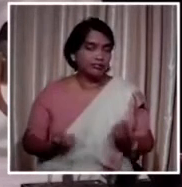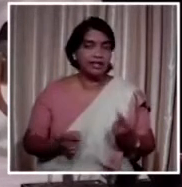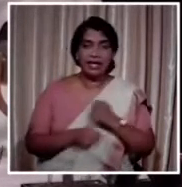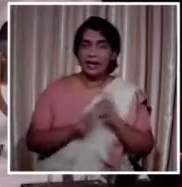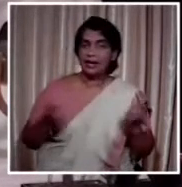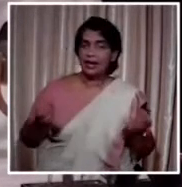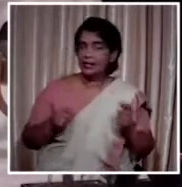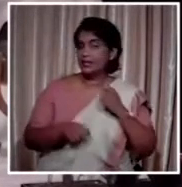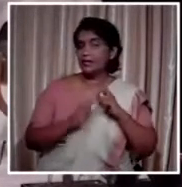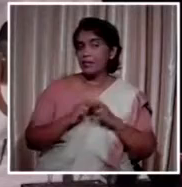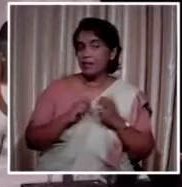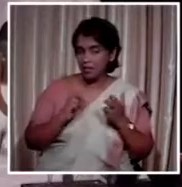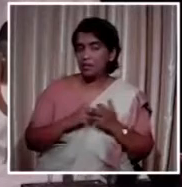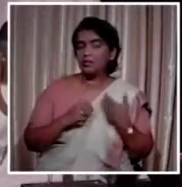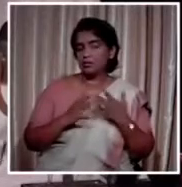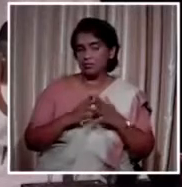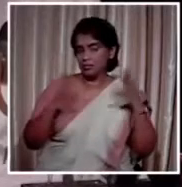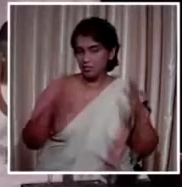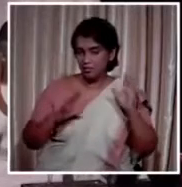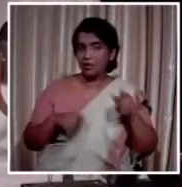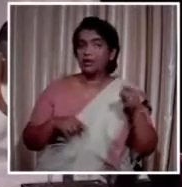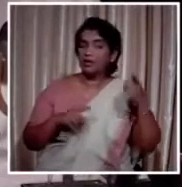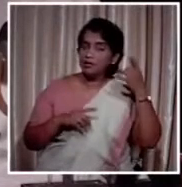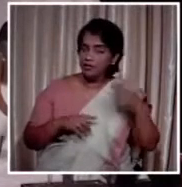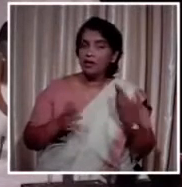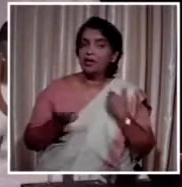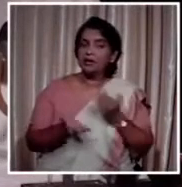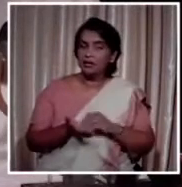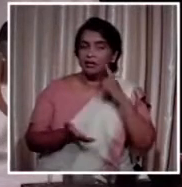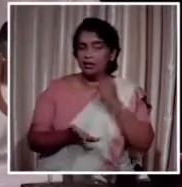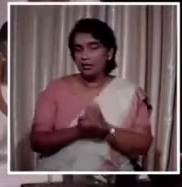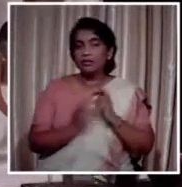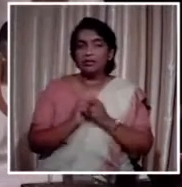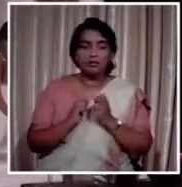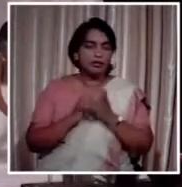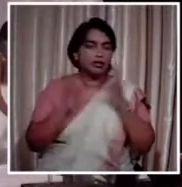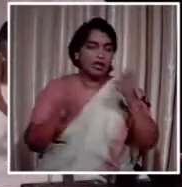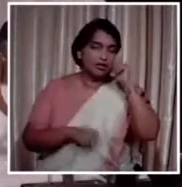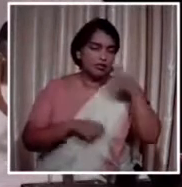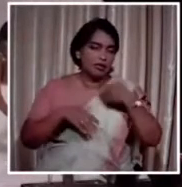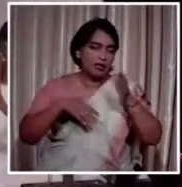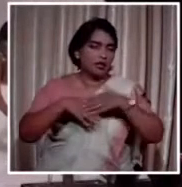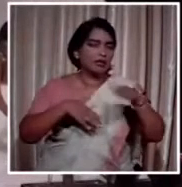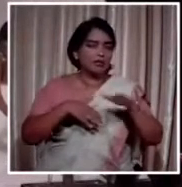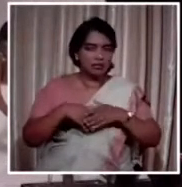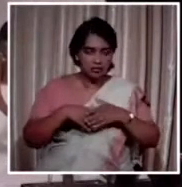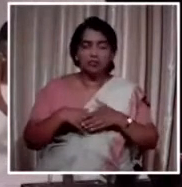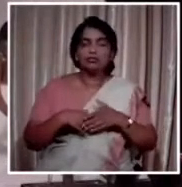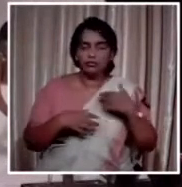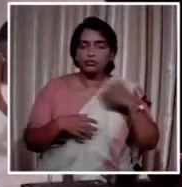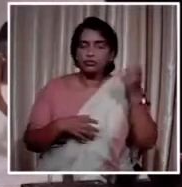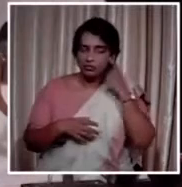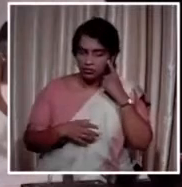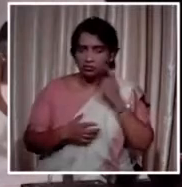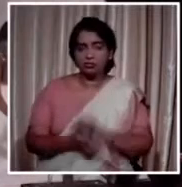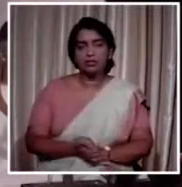எதிர்நோக்கி வருகின்றார்கள் என்பதை நாம் ஒப்புக்கொள்ளத்தான் வேண்டும். மின்வெட்டு, எரிபொருள் தட்டுப்பாடு மற்றும் எரிவாயு நெருக்கடி